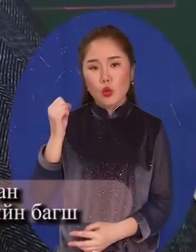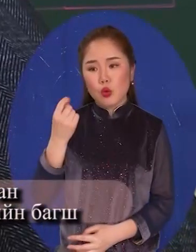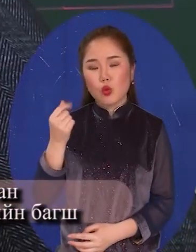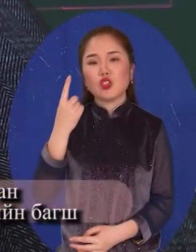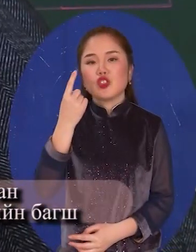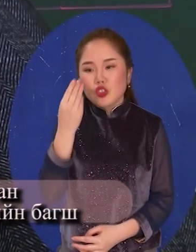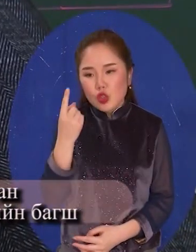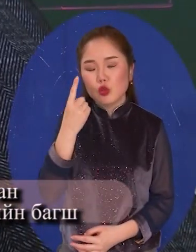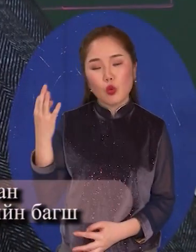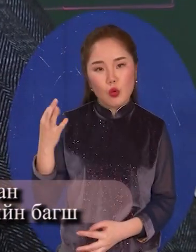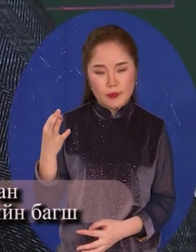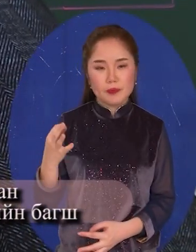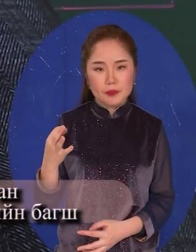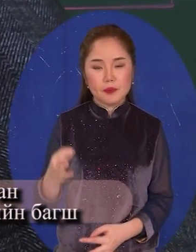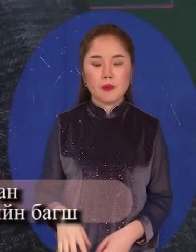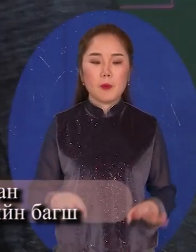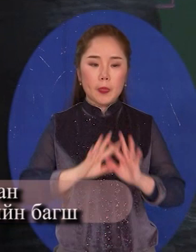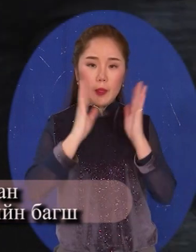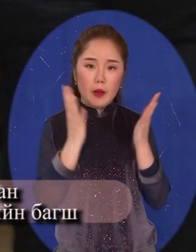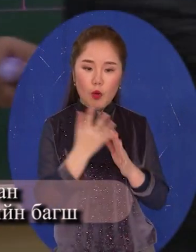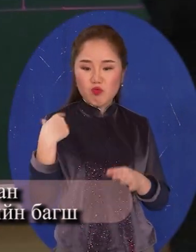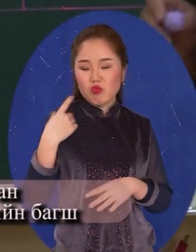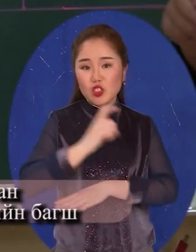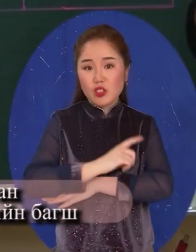100 төгірікте 1 тана жүздік бар.